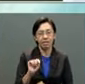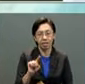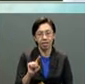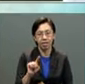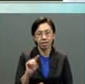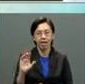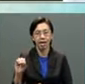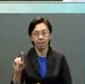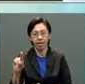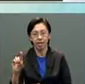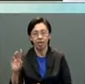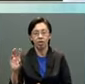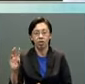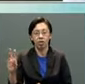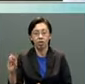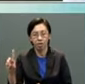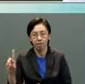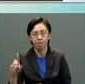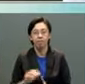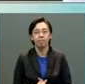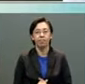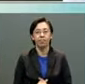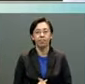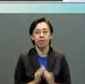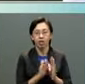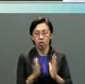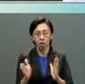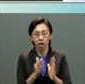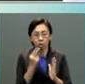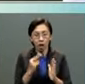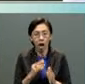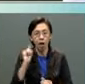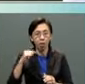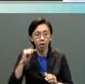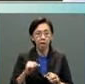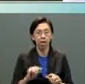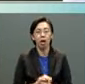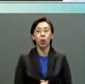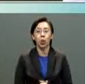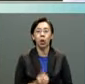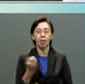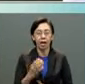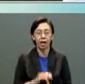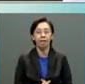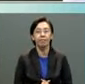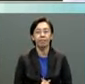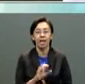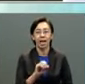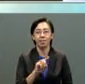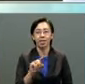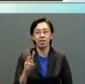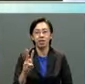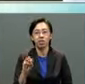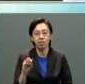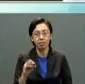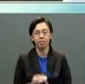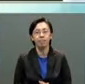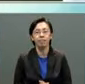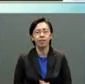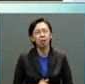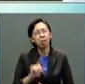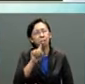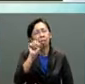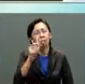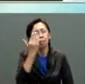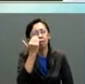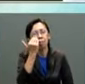ครับ51 61นะฮะจะเห็นว่าผู้หญิงจะเยอะกว่าผู้ชายคือ51ถึง60ก็ถามคุณตำรวจว่าเป็นเพราะอะ